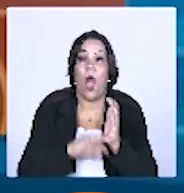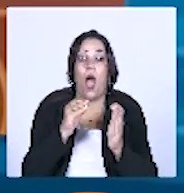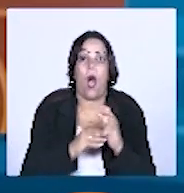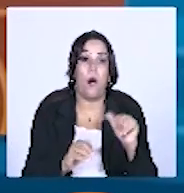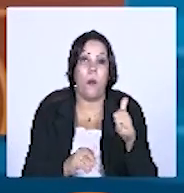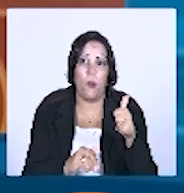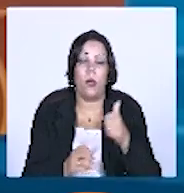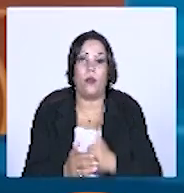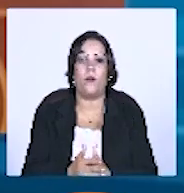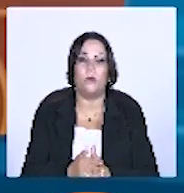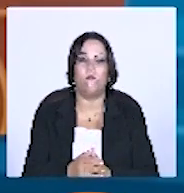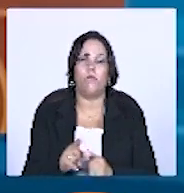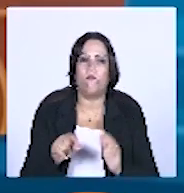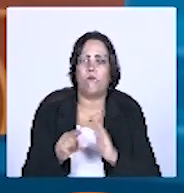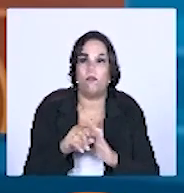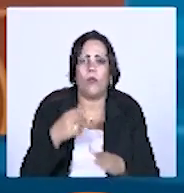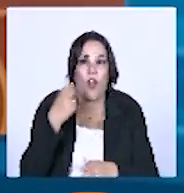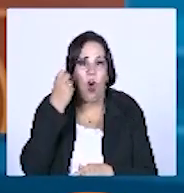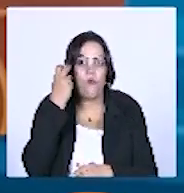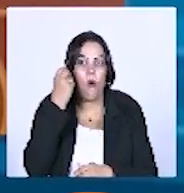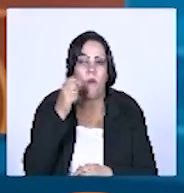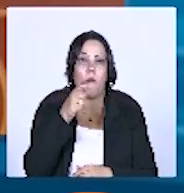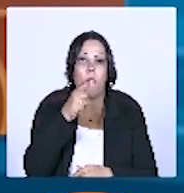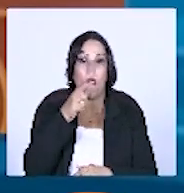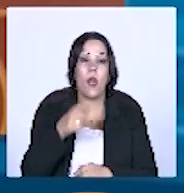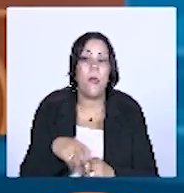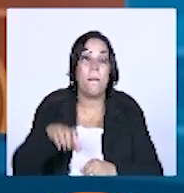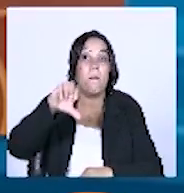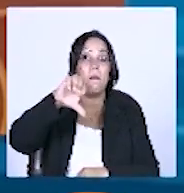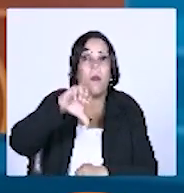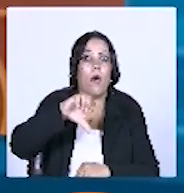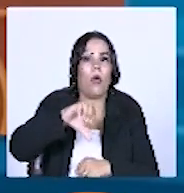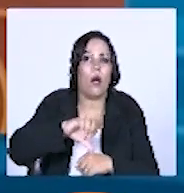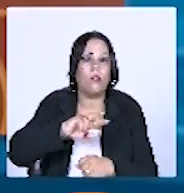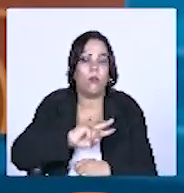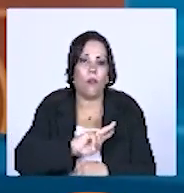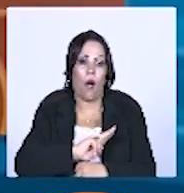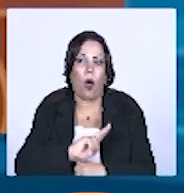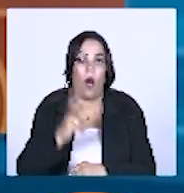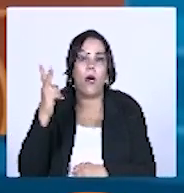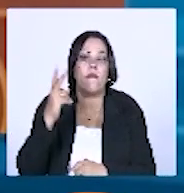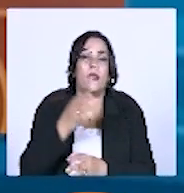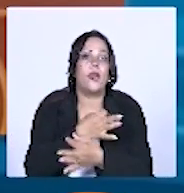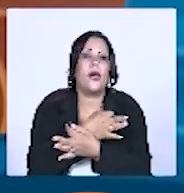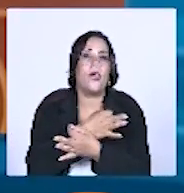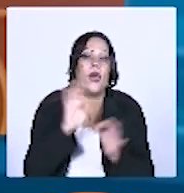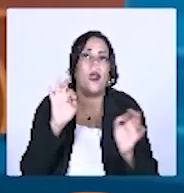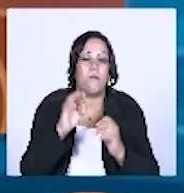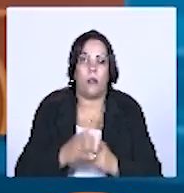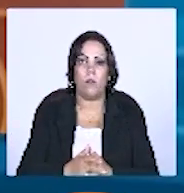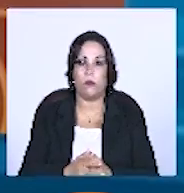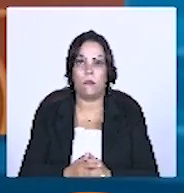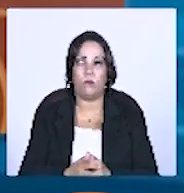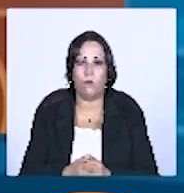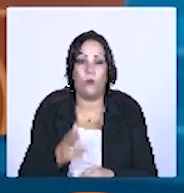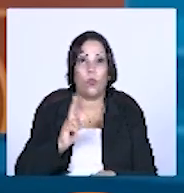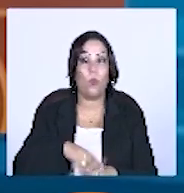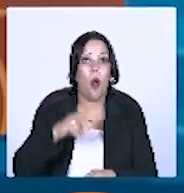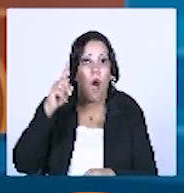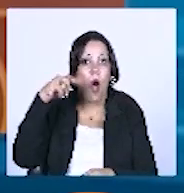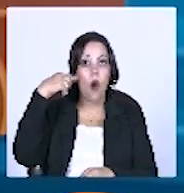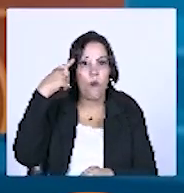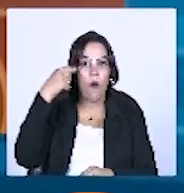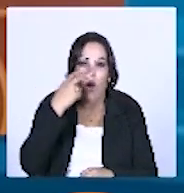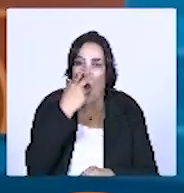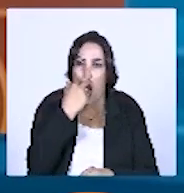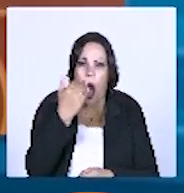حاجه من ضمن الافكار اللي قالها ان المنطقه تتغير تغيرا كبيرا والافكار القديمه